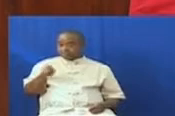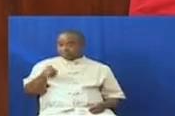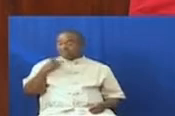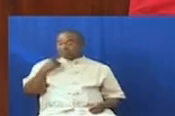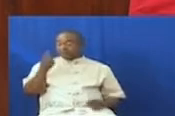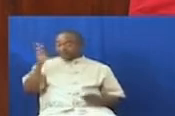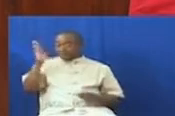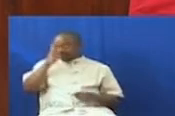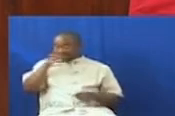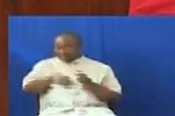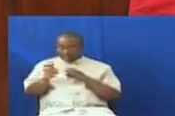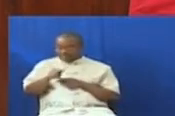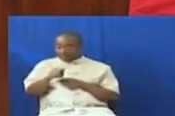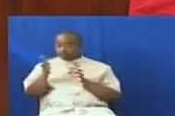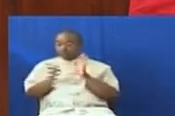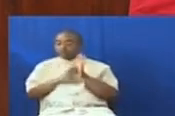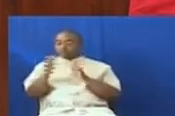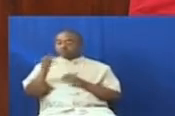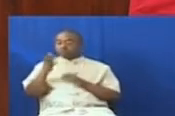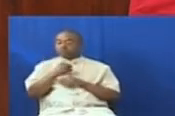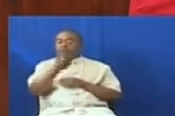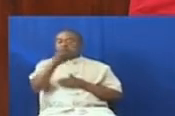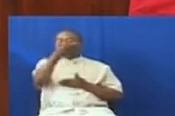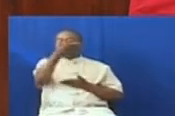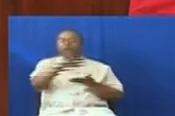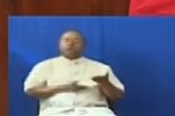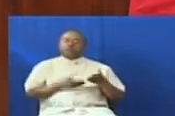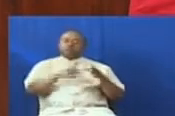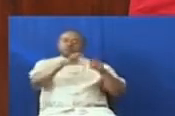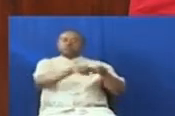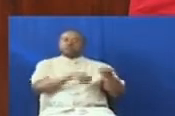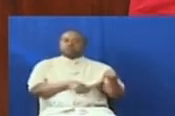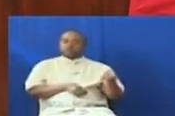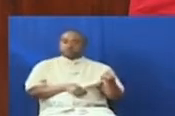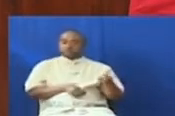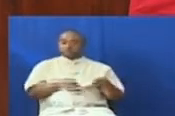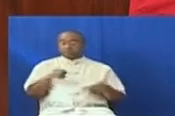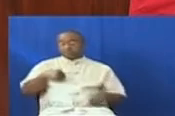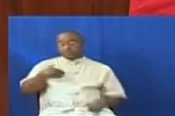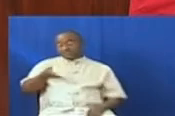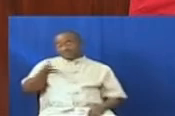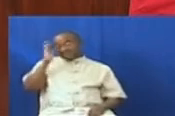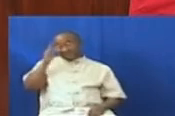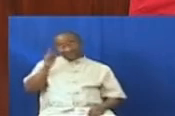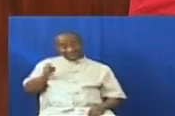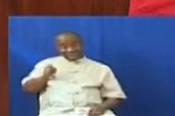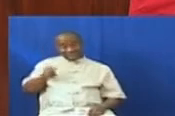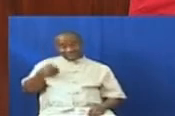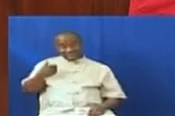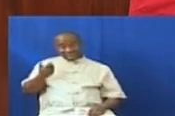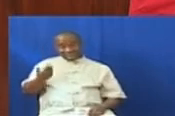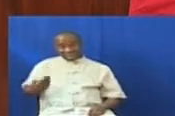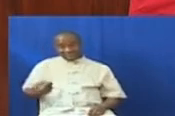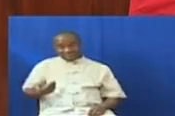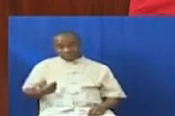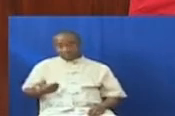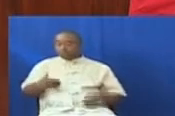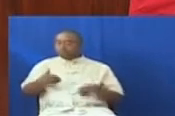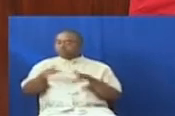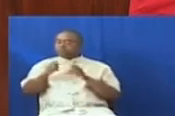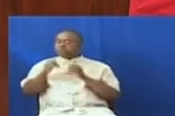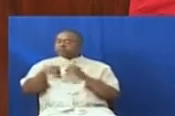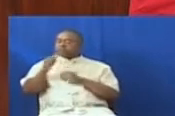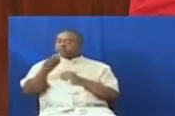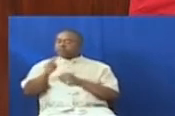90 unaweza ukapata hati, ni serikali hii ambayo ina mali za zaidi ya bilioni 85